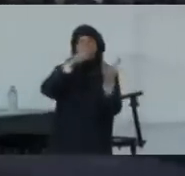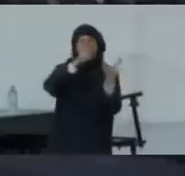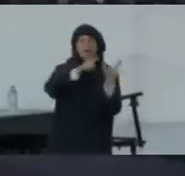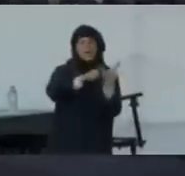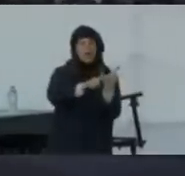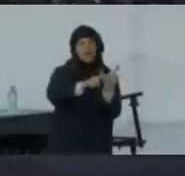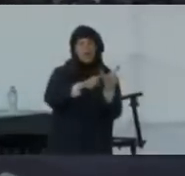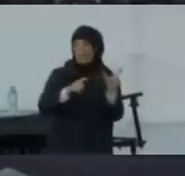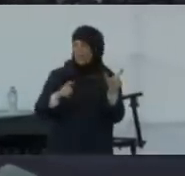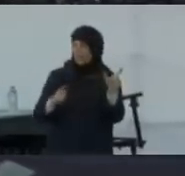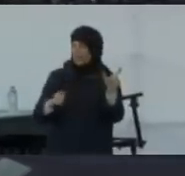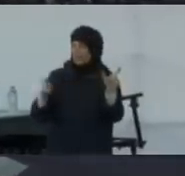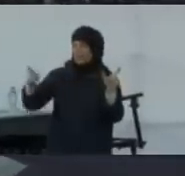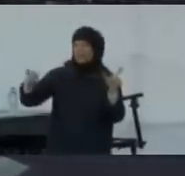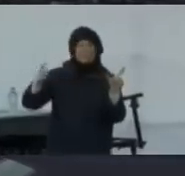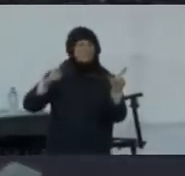parola.